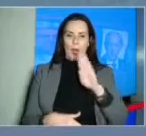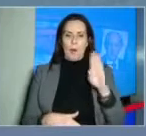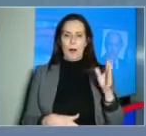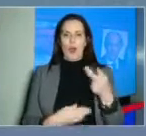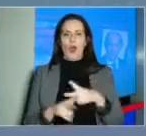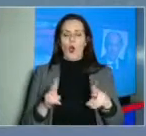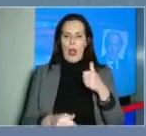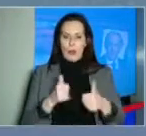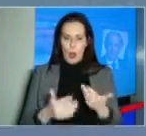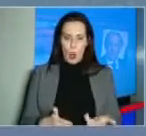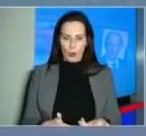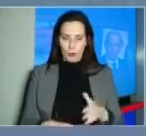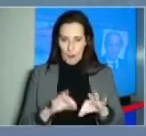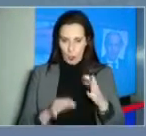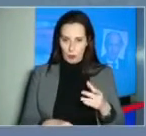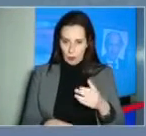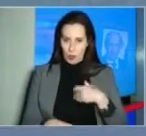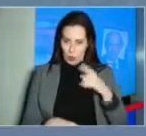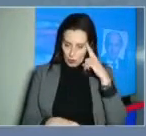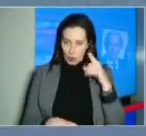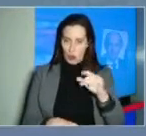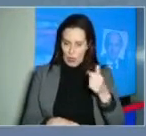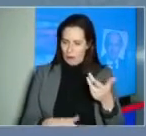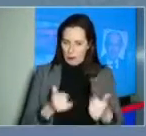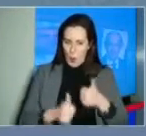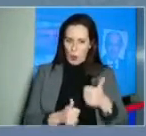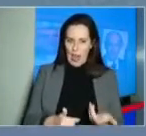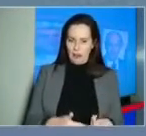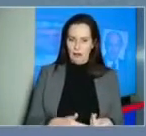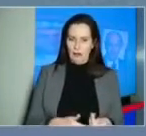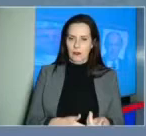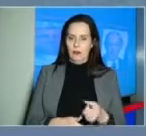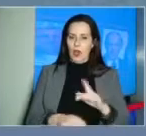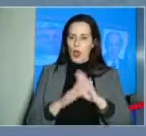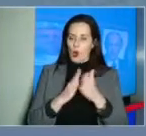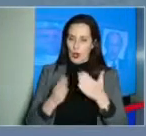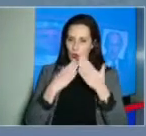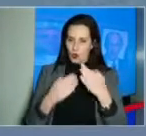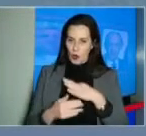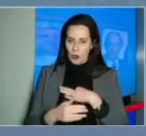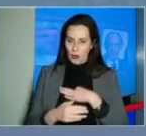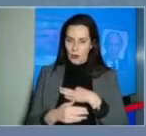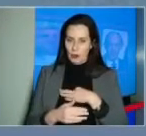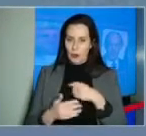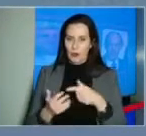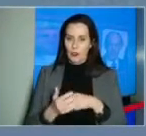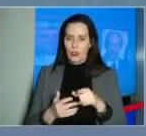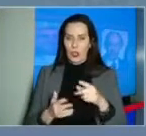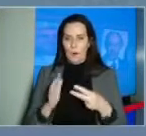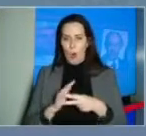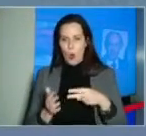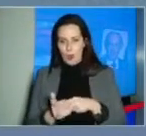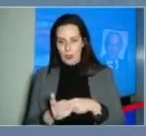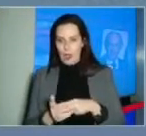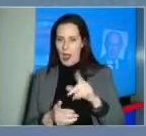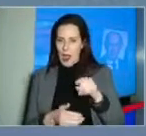לא יוכל להתמודד בבחירות, אנחנו יודעים שהוא מתכוון כן, לא, להתמודד. כן, אני אומרת שהרי כל הדיון שלנו הוא עירוב כזה של בין פוליטיקה. כן,